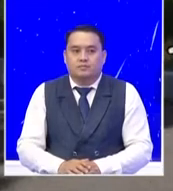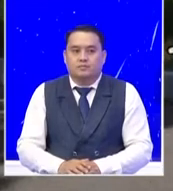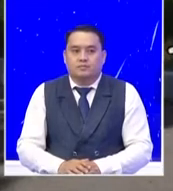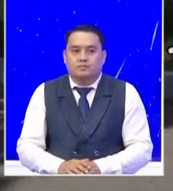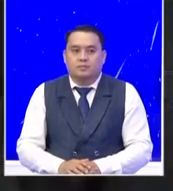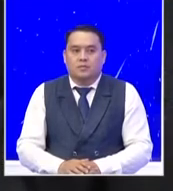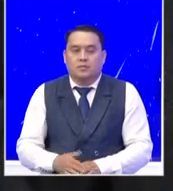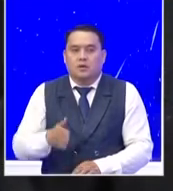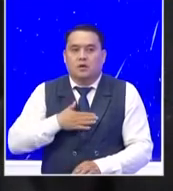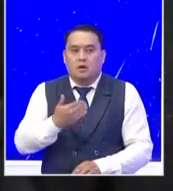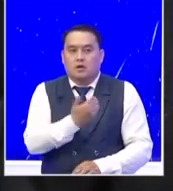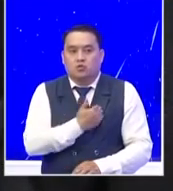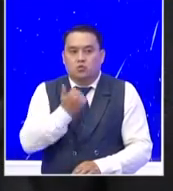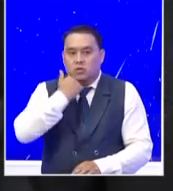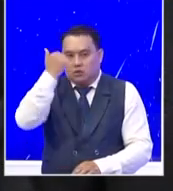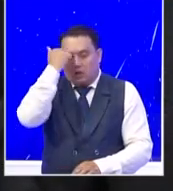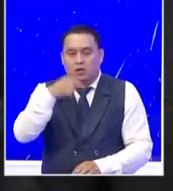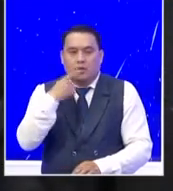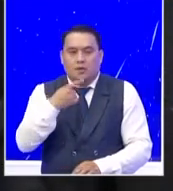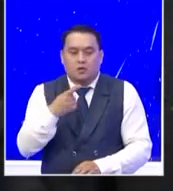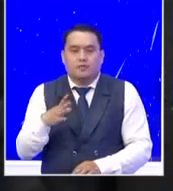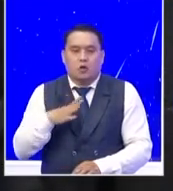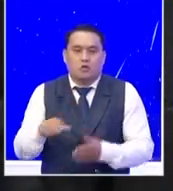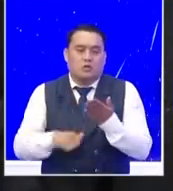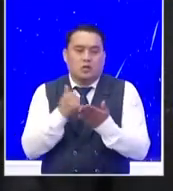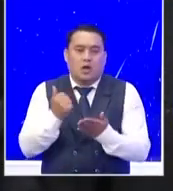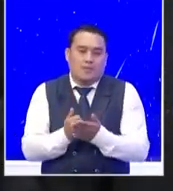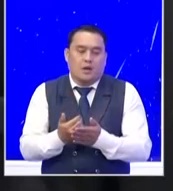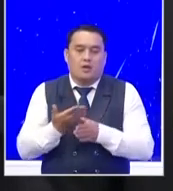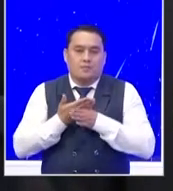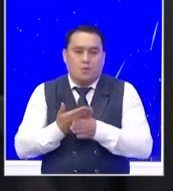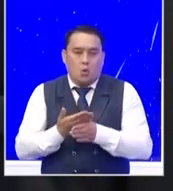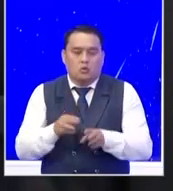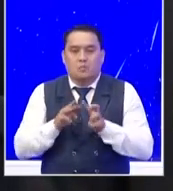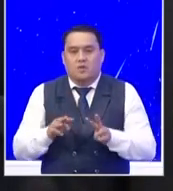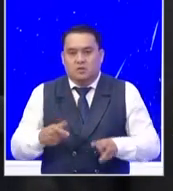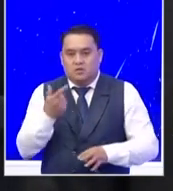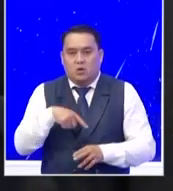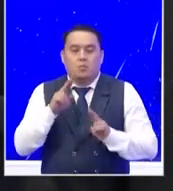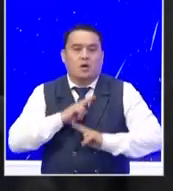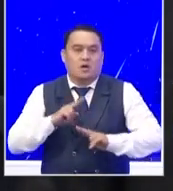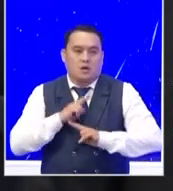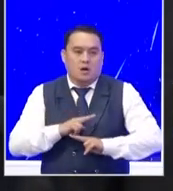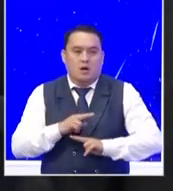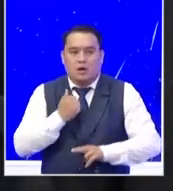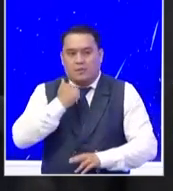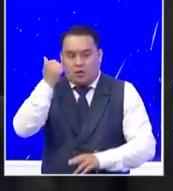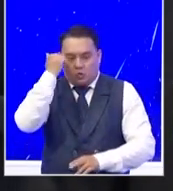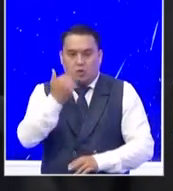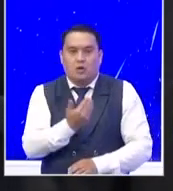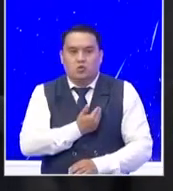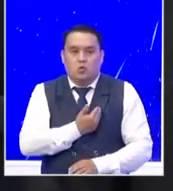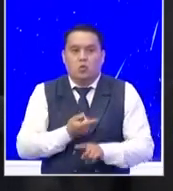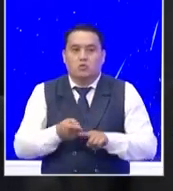Я хочу сказать благодарность. Мемлекет басшысына, министрлікке және өзіміздің әріптестеріме алғыс айтқым келеді.